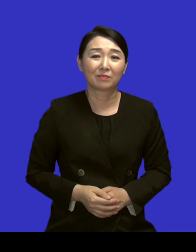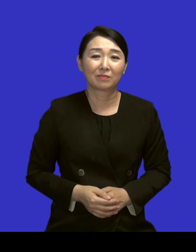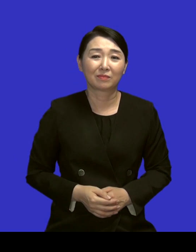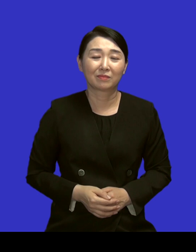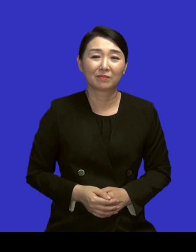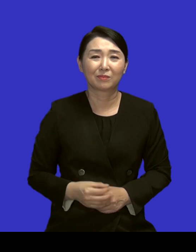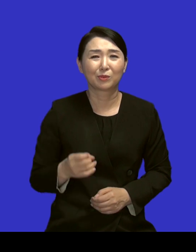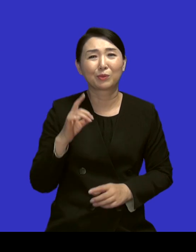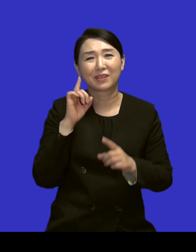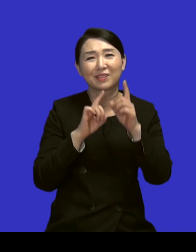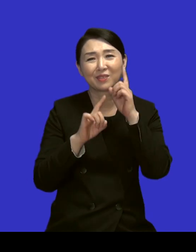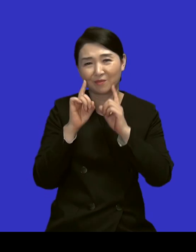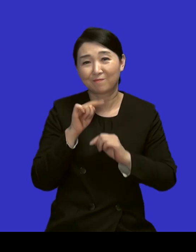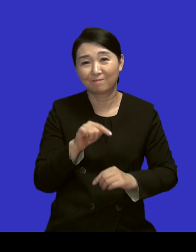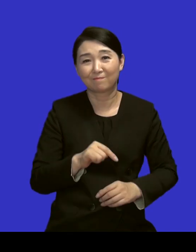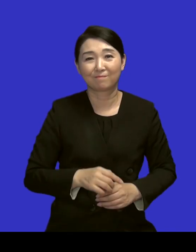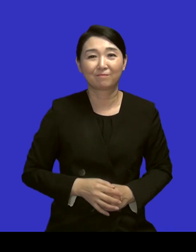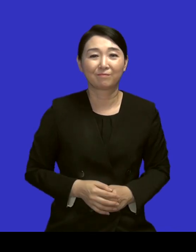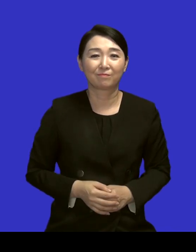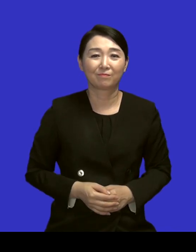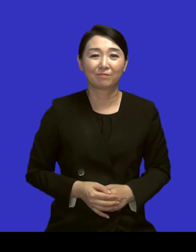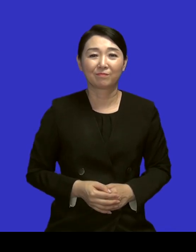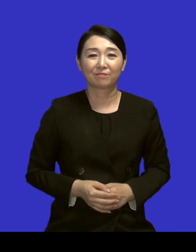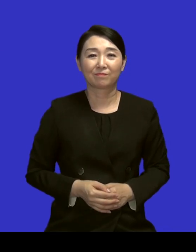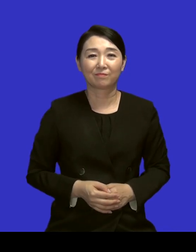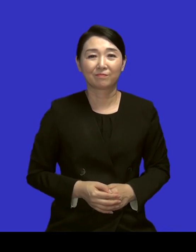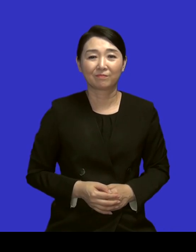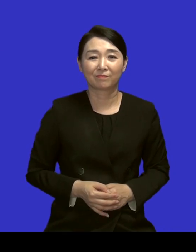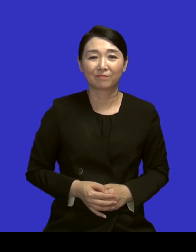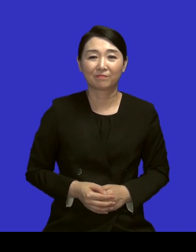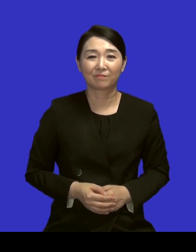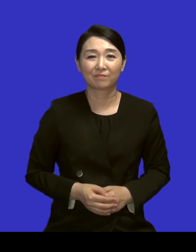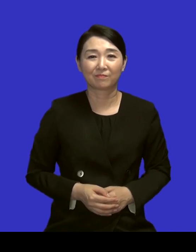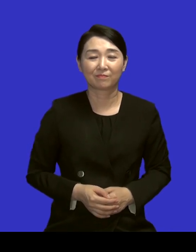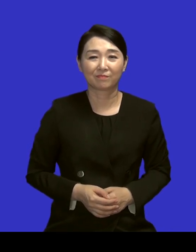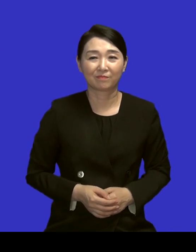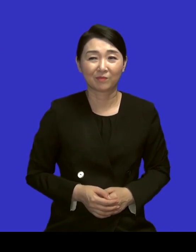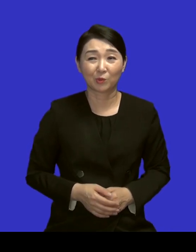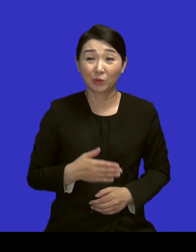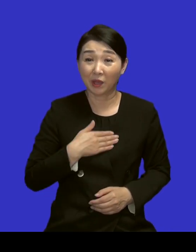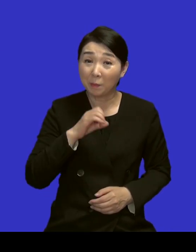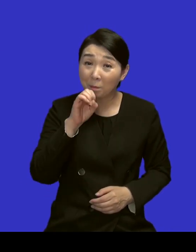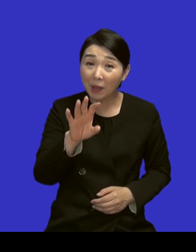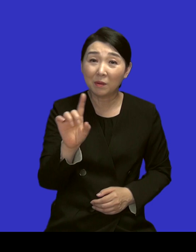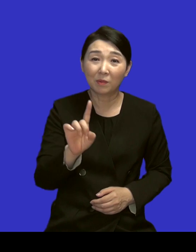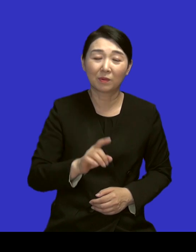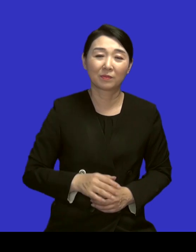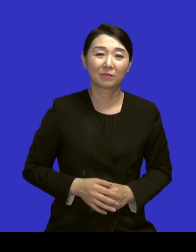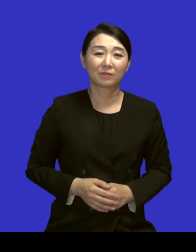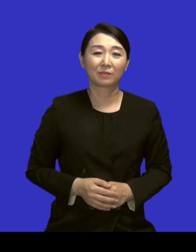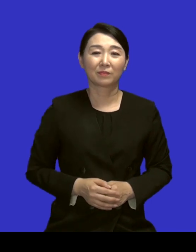또 건드네. 그래서 제가 그때 제가 그렇게 얘기했어요.